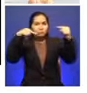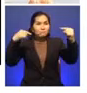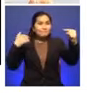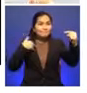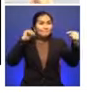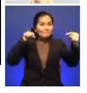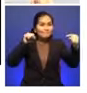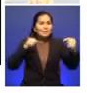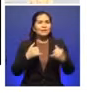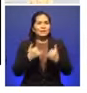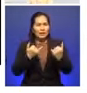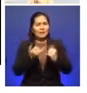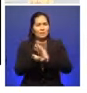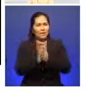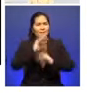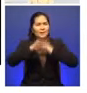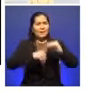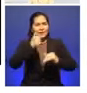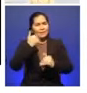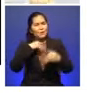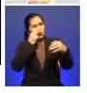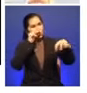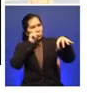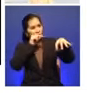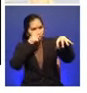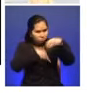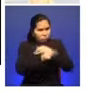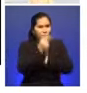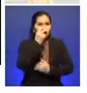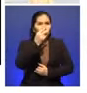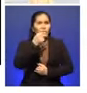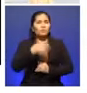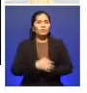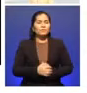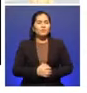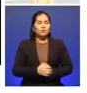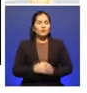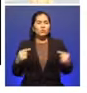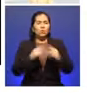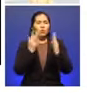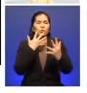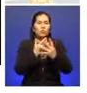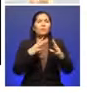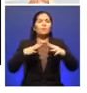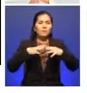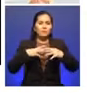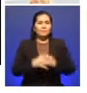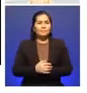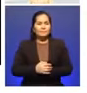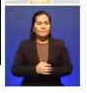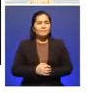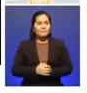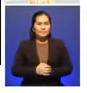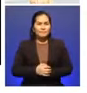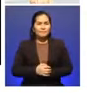างเงี้ยนะคะซึ่งเดี๋ยวนี้มันก็ทำให้ดีขึ้นถ้าเราดูจากข้างหน้าแต่ถ้าเราลองเข้าไปจริงๆซึ่งเป็นที่อยู่ของผู้ต้องขังเนี่ยนะคะภาพที่มันใ